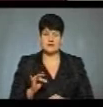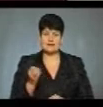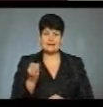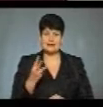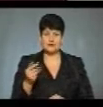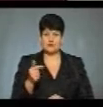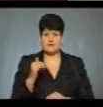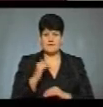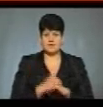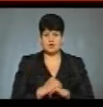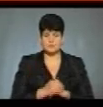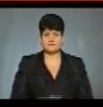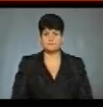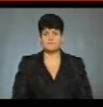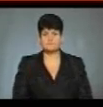грудня ввечері.